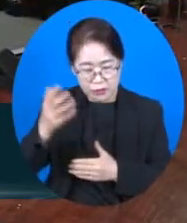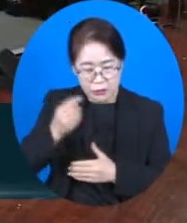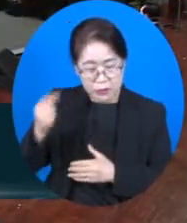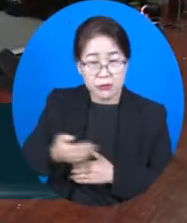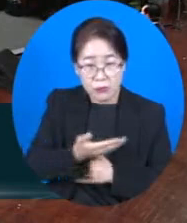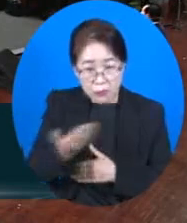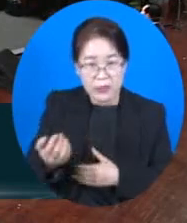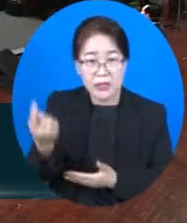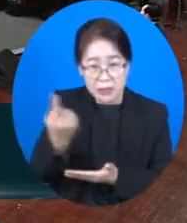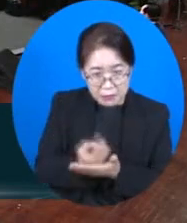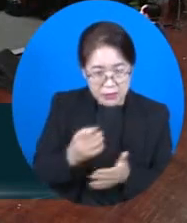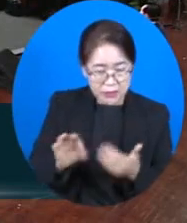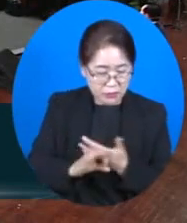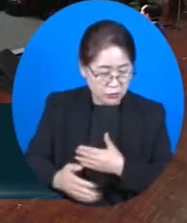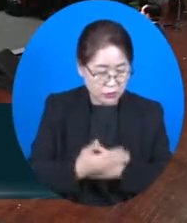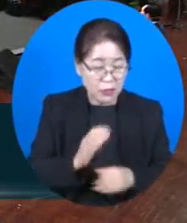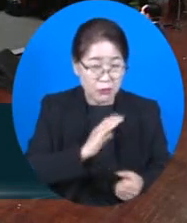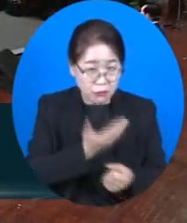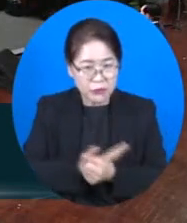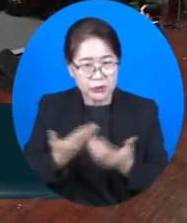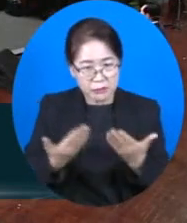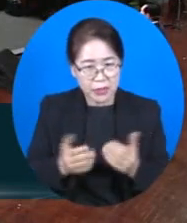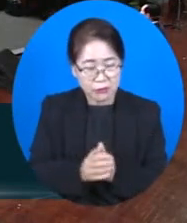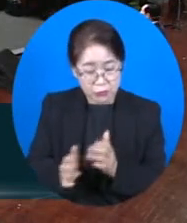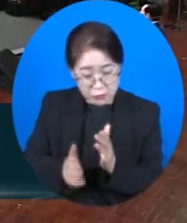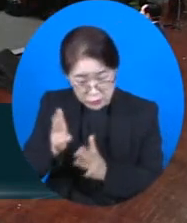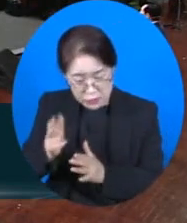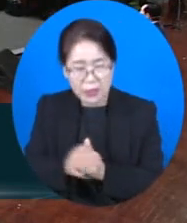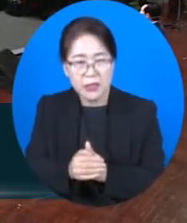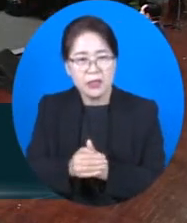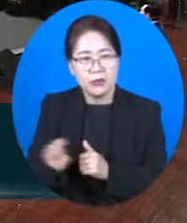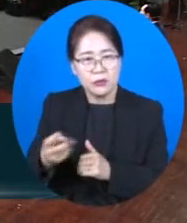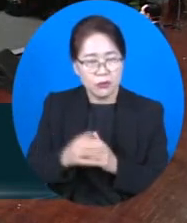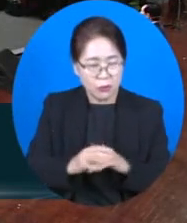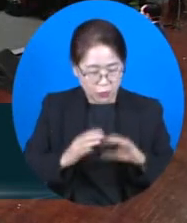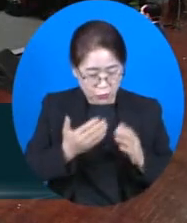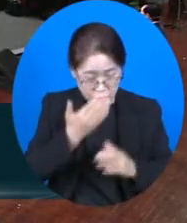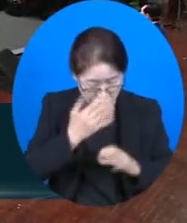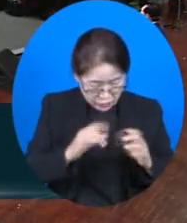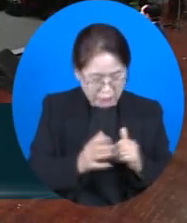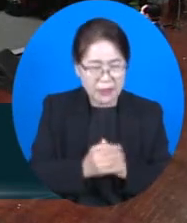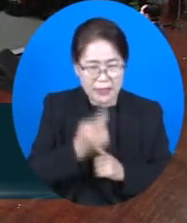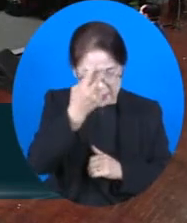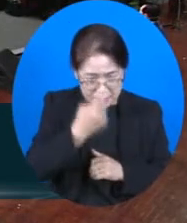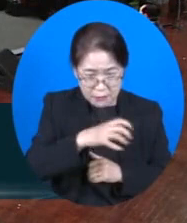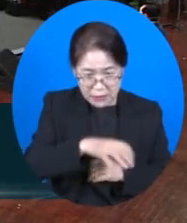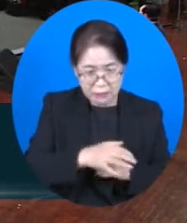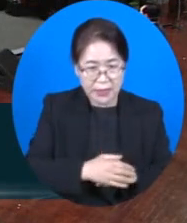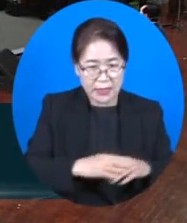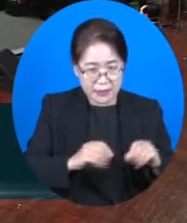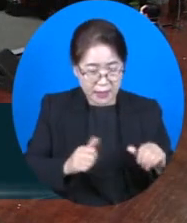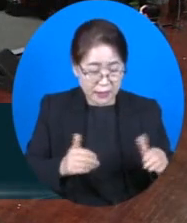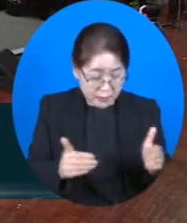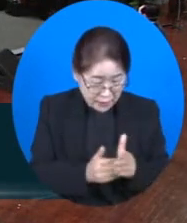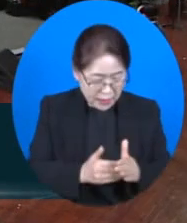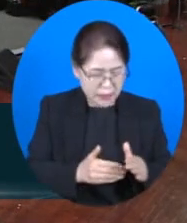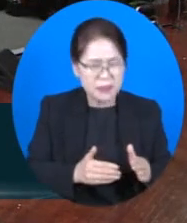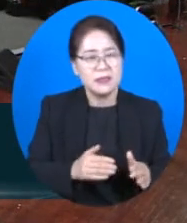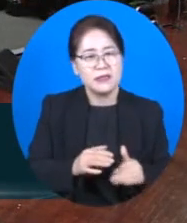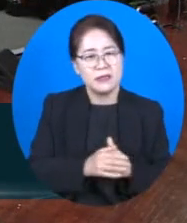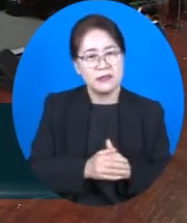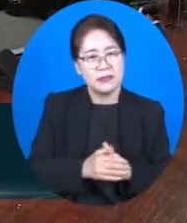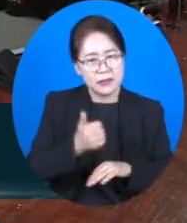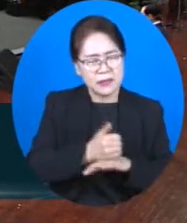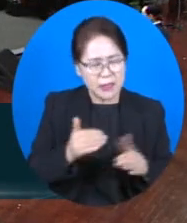너희에게 임하시면 너희가 권능을 받고 예루살렘과 온 유대와 사마리아와 땅끝까지 이르러 내